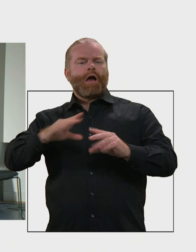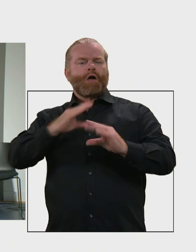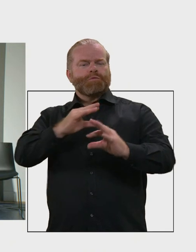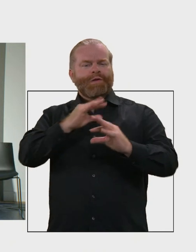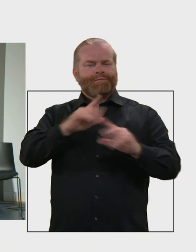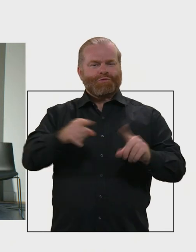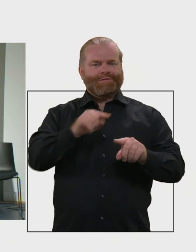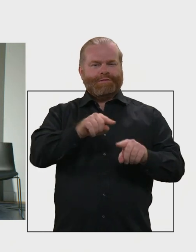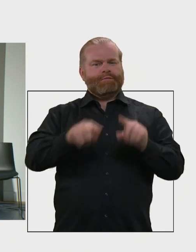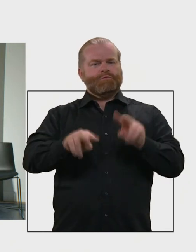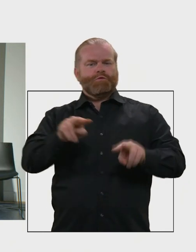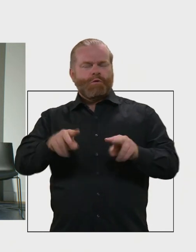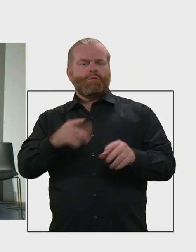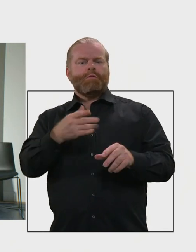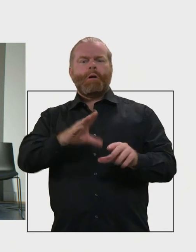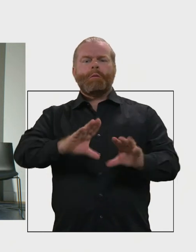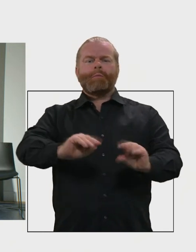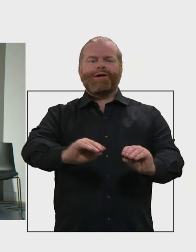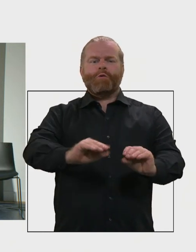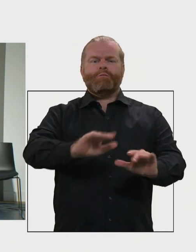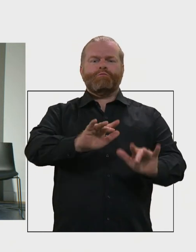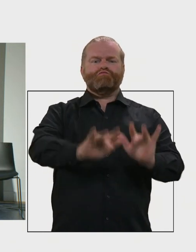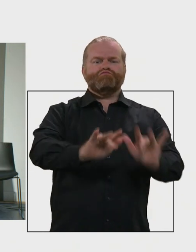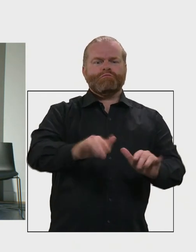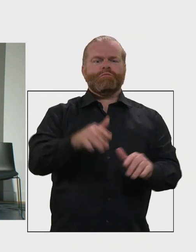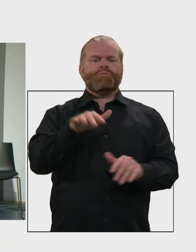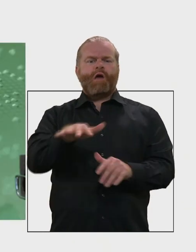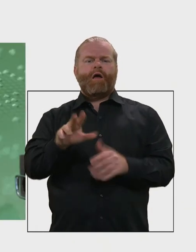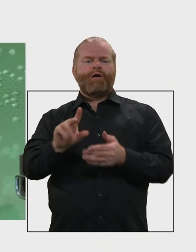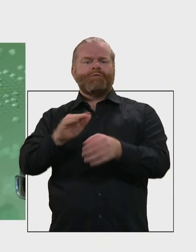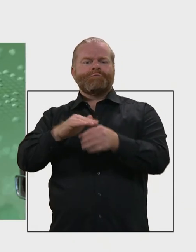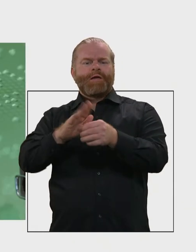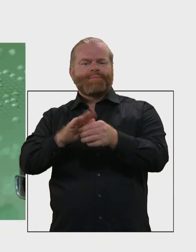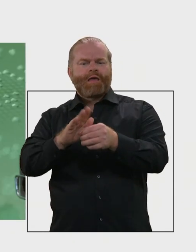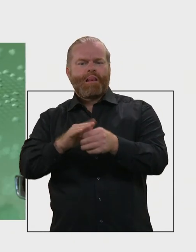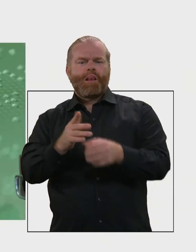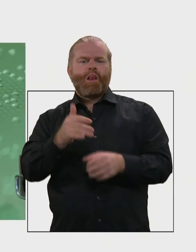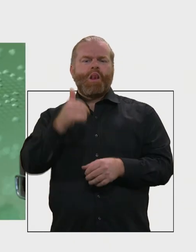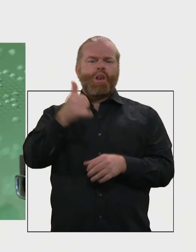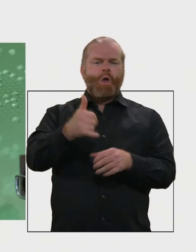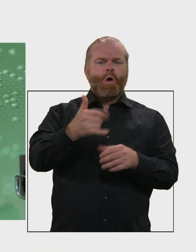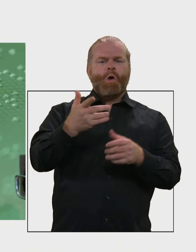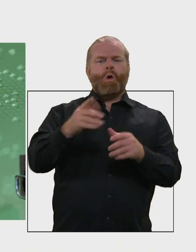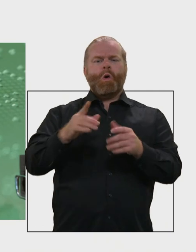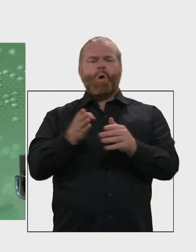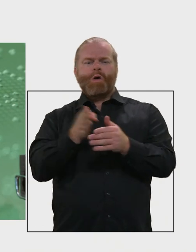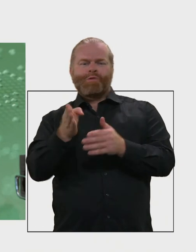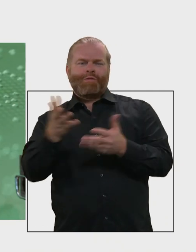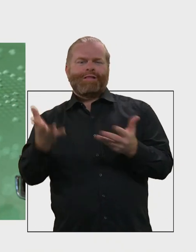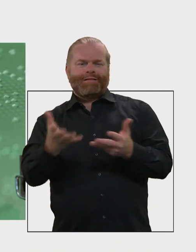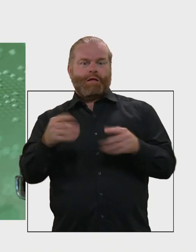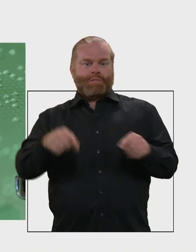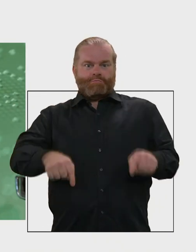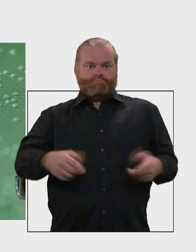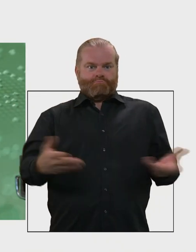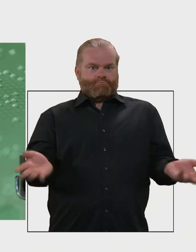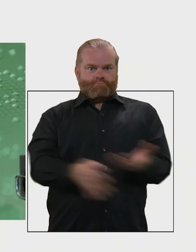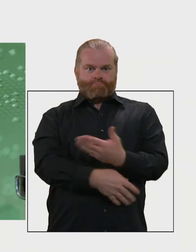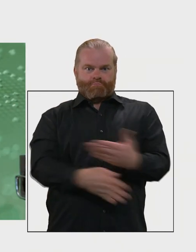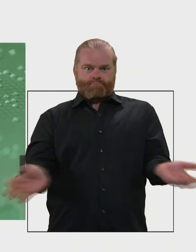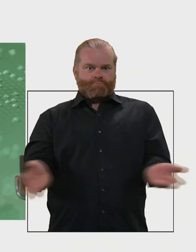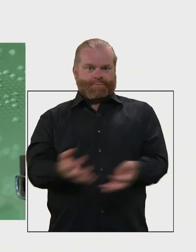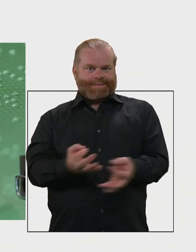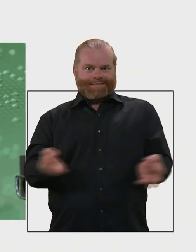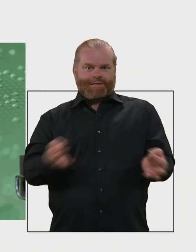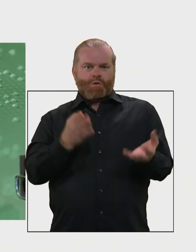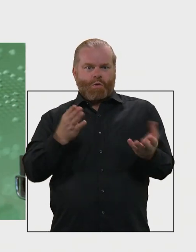Ventile, Löcher, sowas alles zur Orientierung. Das alles habe ich beim Theremin nicht. Das heißt, ich muss quasi willkürlich, und das ist genau wie du meintest, es ist wirklich ein